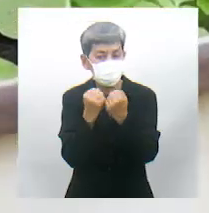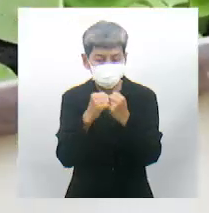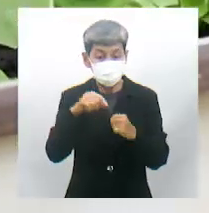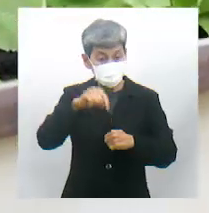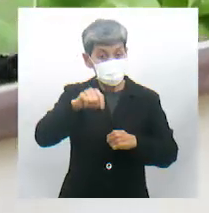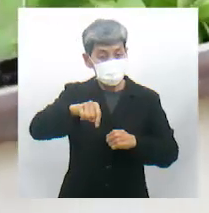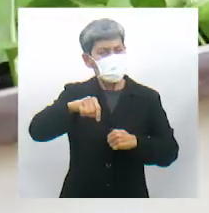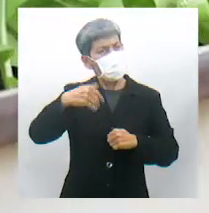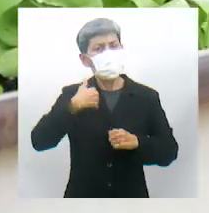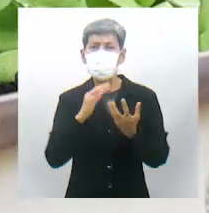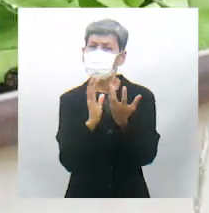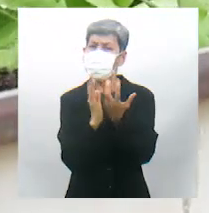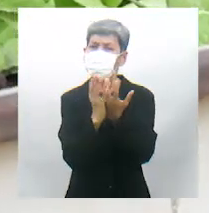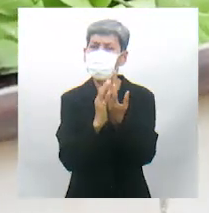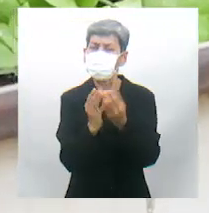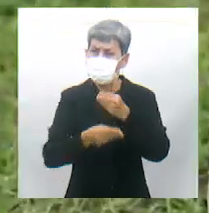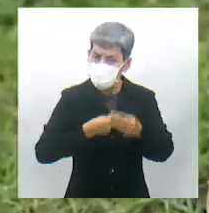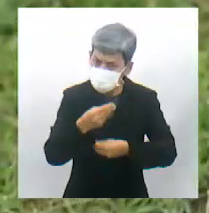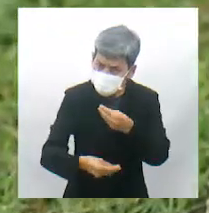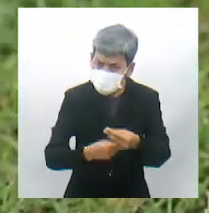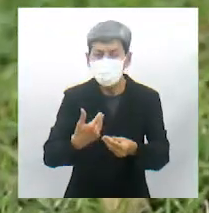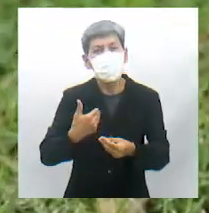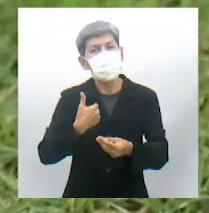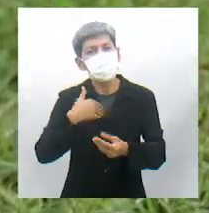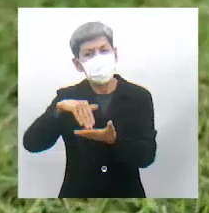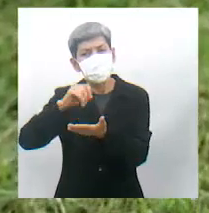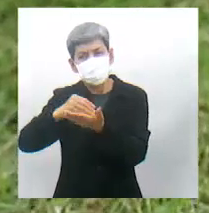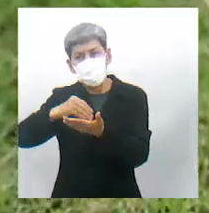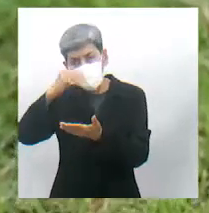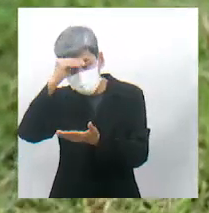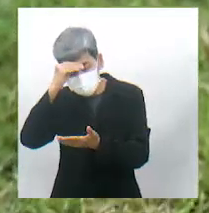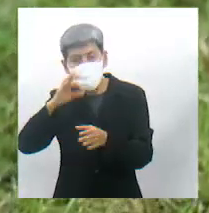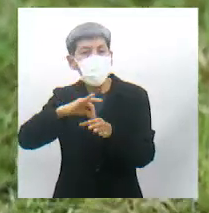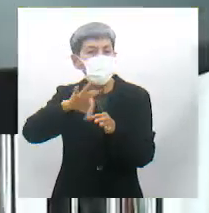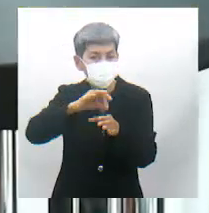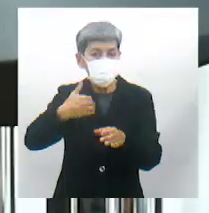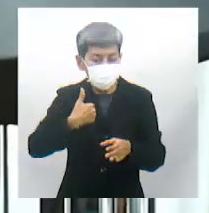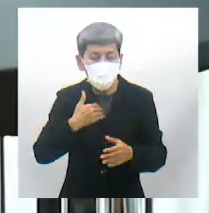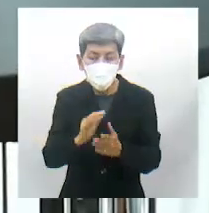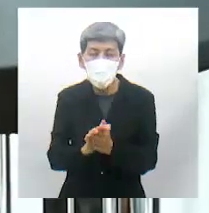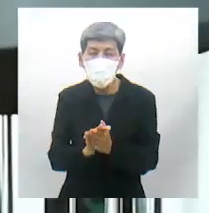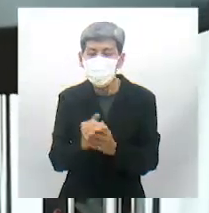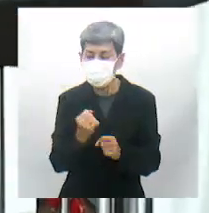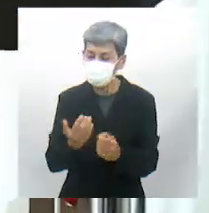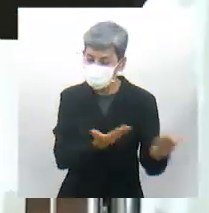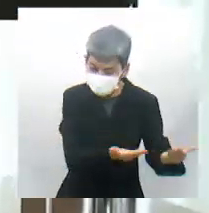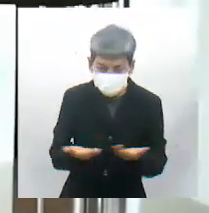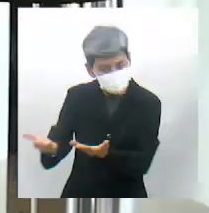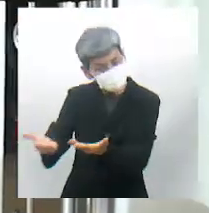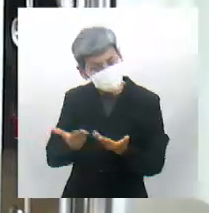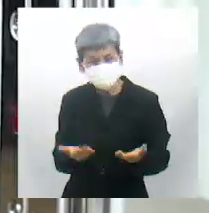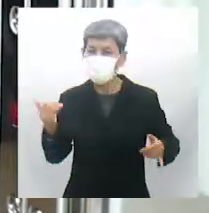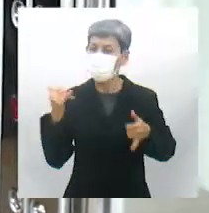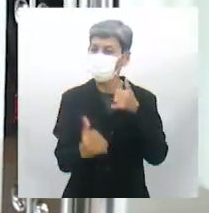ตรงนี้มันมีผักสลัดขายนะมีฟาร์มนะมีศูนย์เรียนรู้นะมีร้านกาแฟนะเลยมีที่ต้อนรับที่คนเข้าม